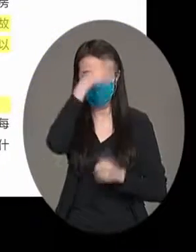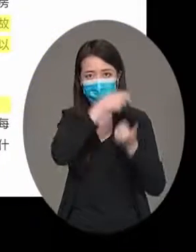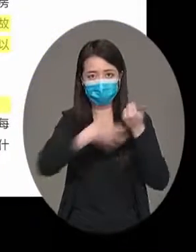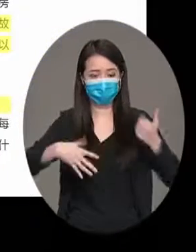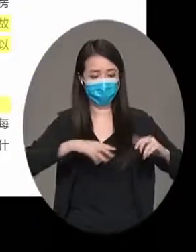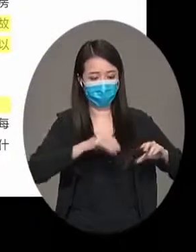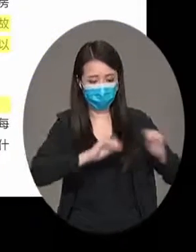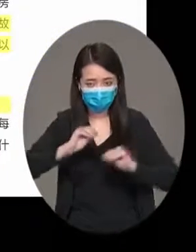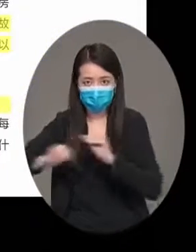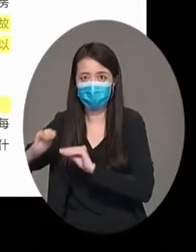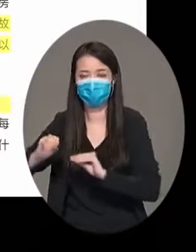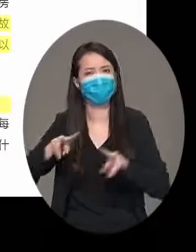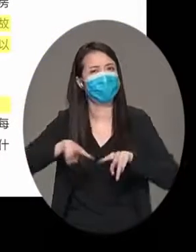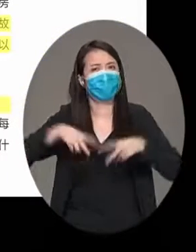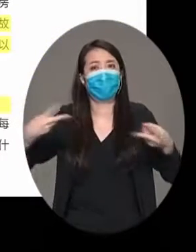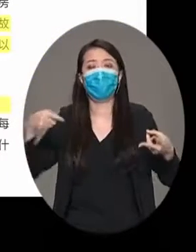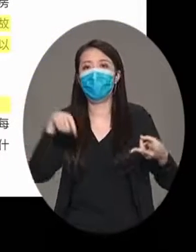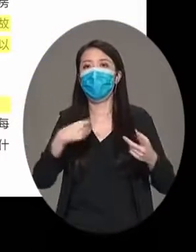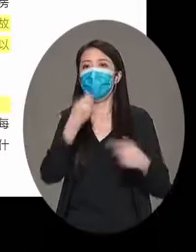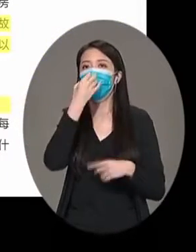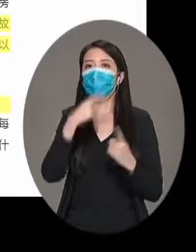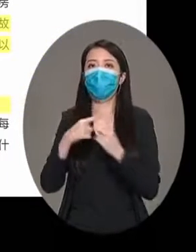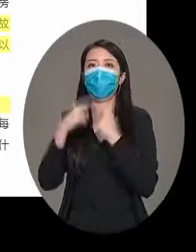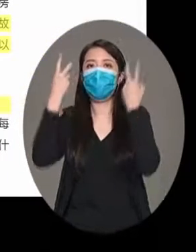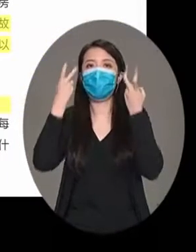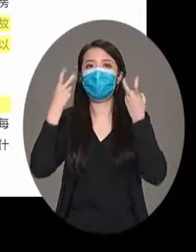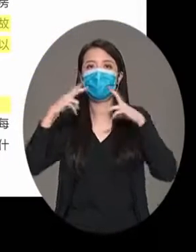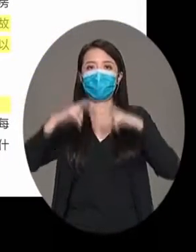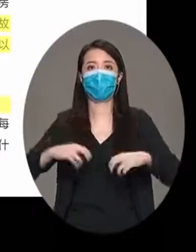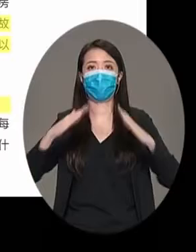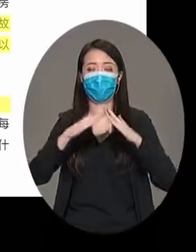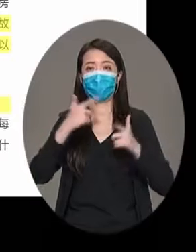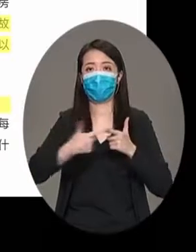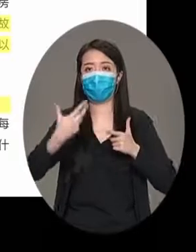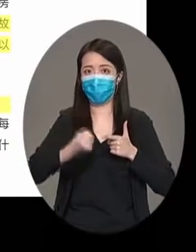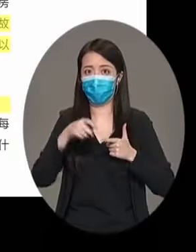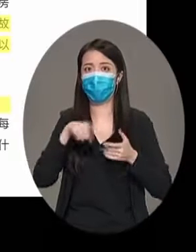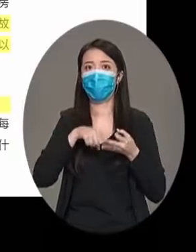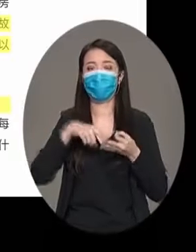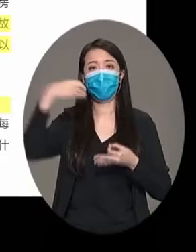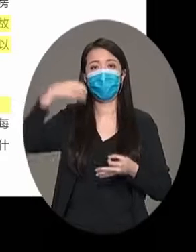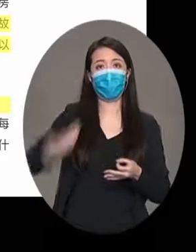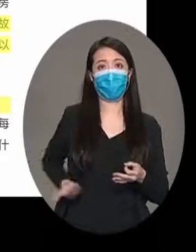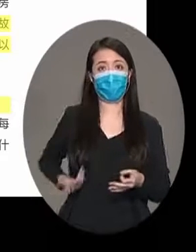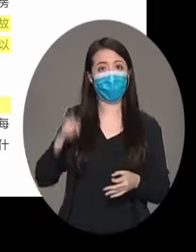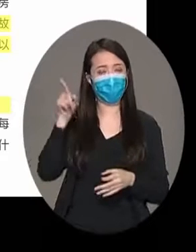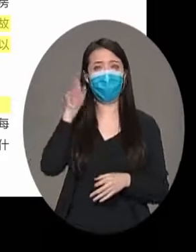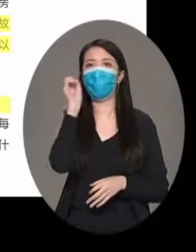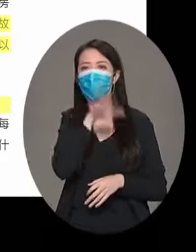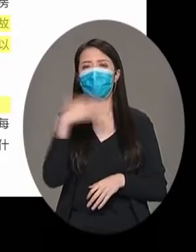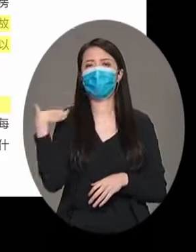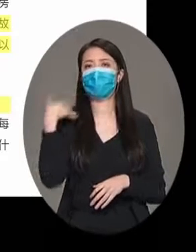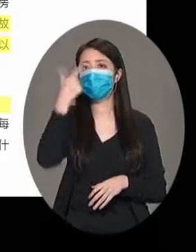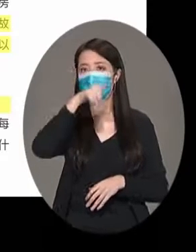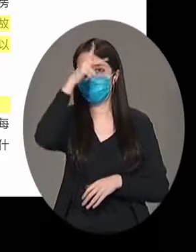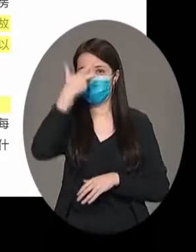政府架構重組牽涉廣，香港民意研究所副行政總裁鍾建華說，過往每次有新特首上場